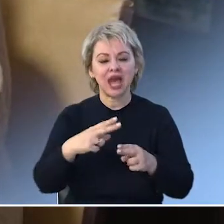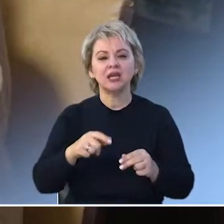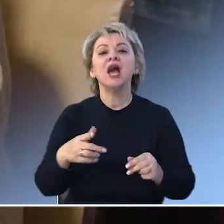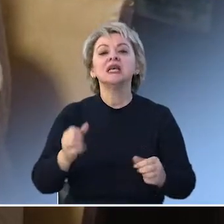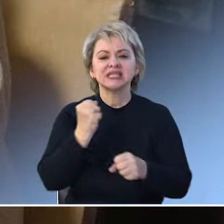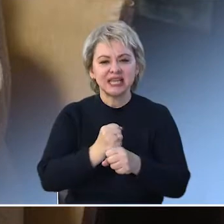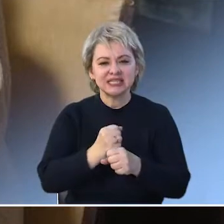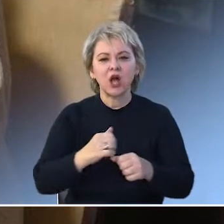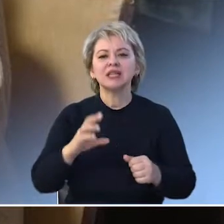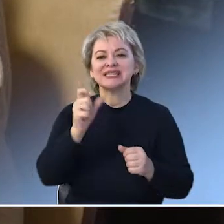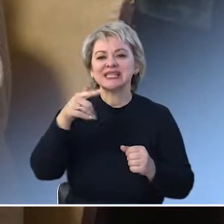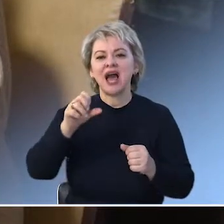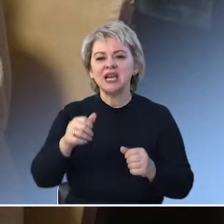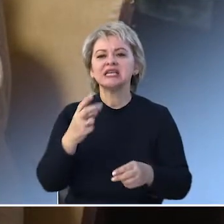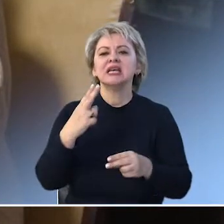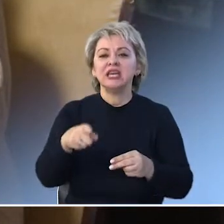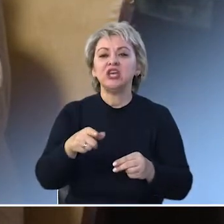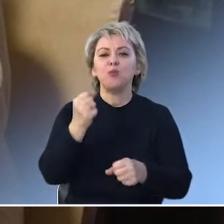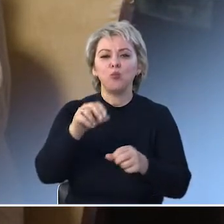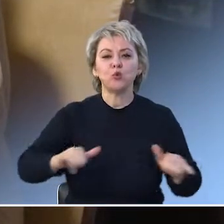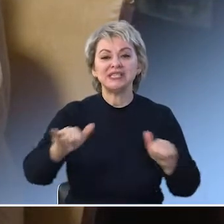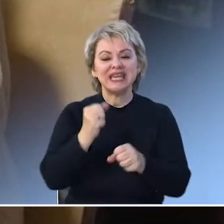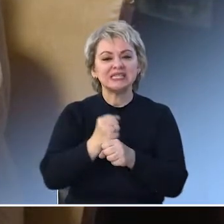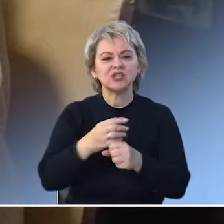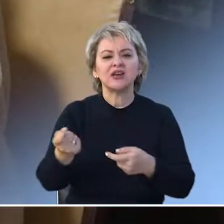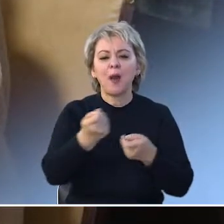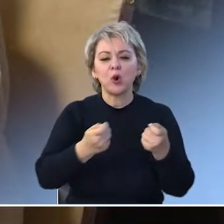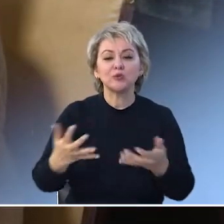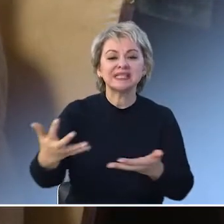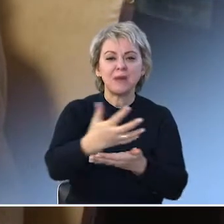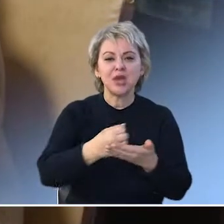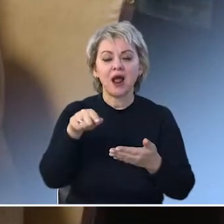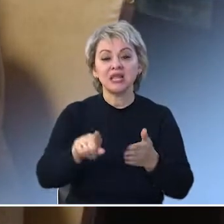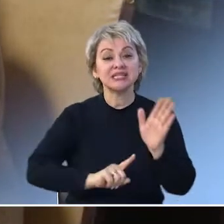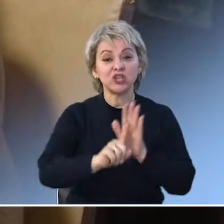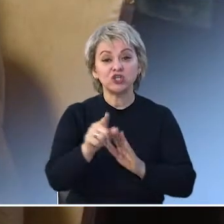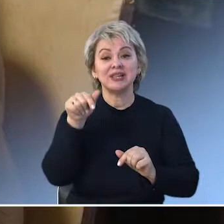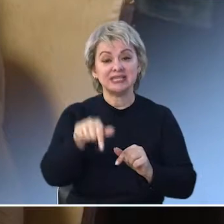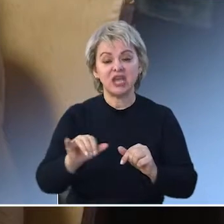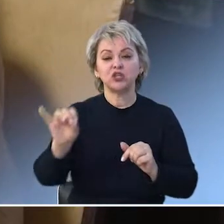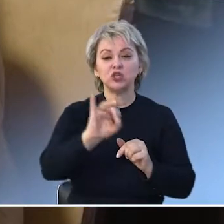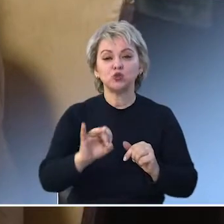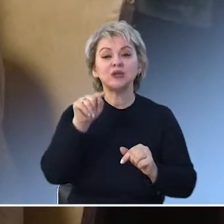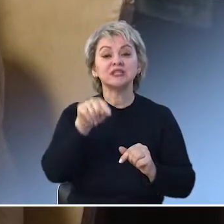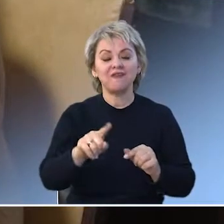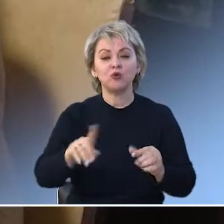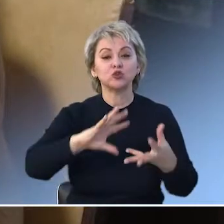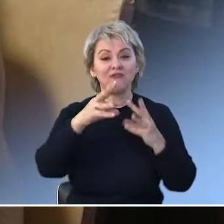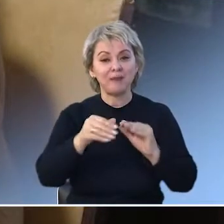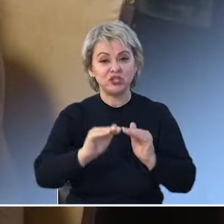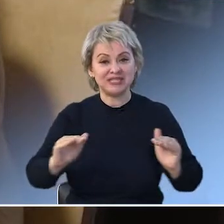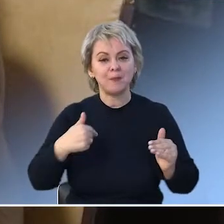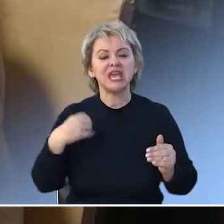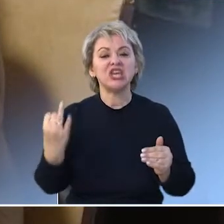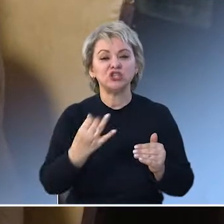Вы знаете, создавался и сталь закалялась, и музей создавался, все это собиралось по крупицам. Началась эта история с того, что вообще